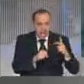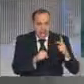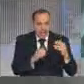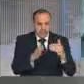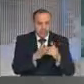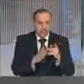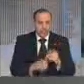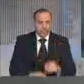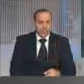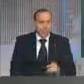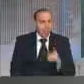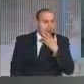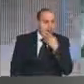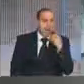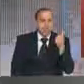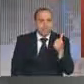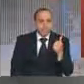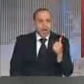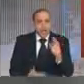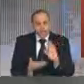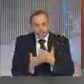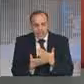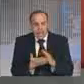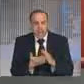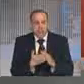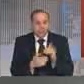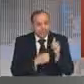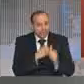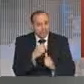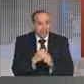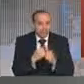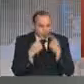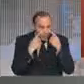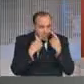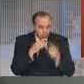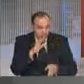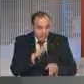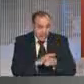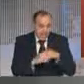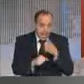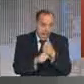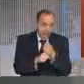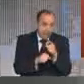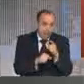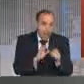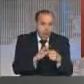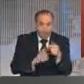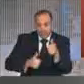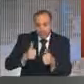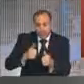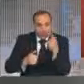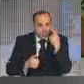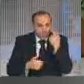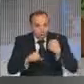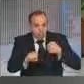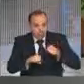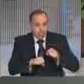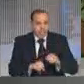هدف وحجه تحضيرات معناها للموسم فهم تشوف بدايه العام معناها واول كومسيون